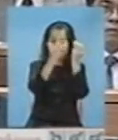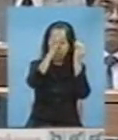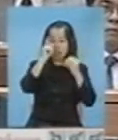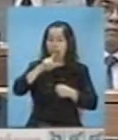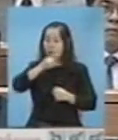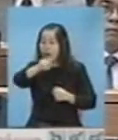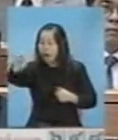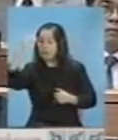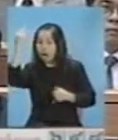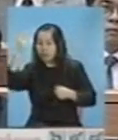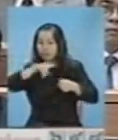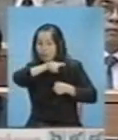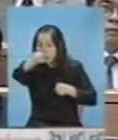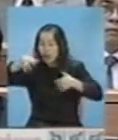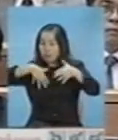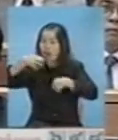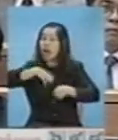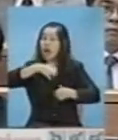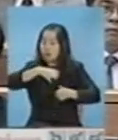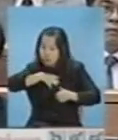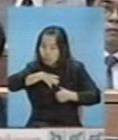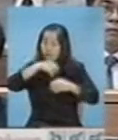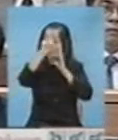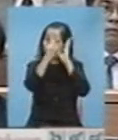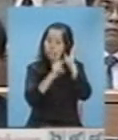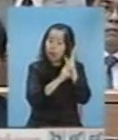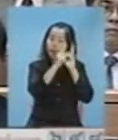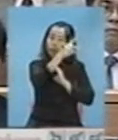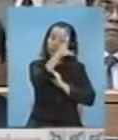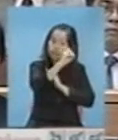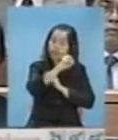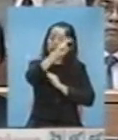าชนก่อนว่าจะเอารัฐนูลปี40หรือปี